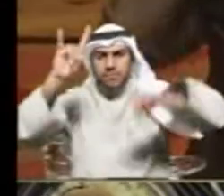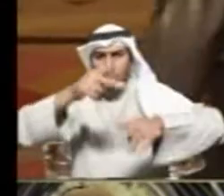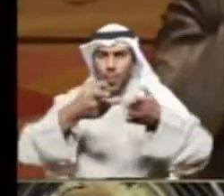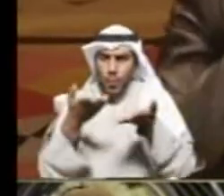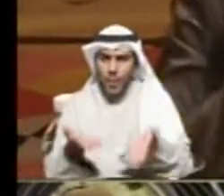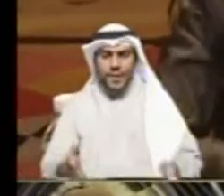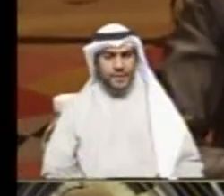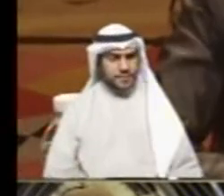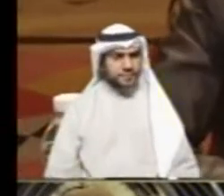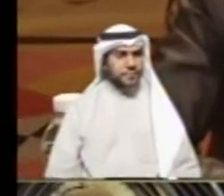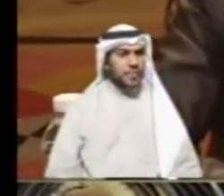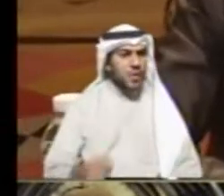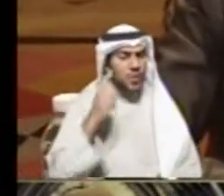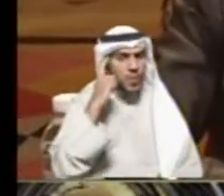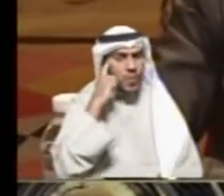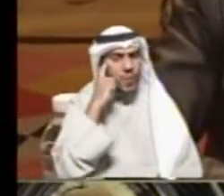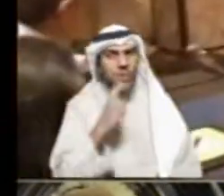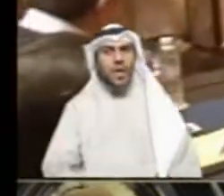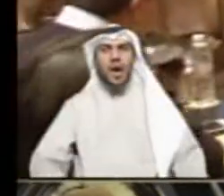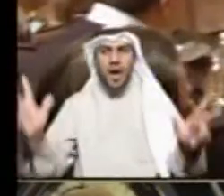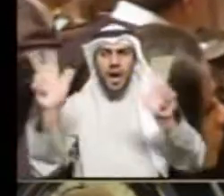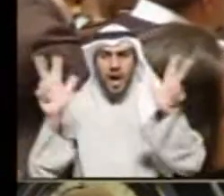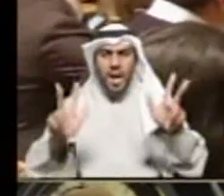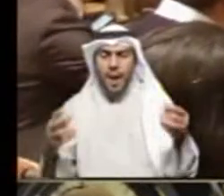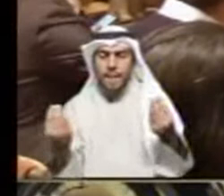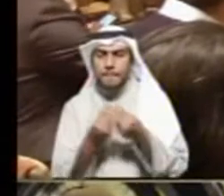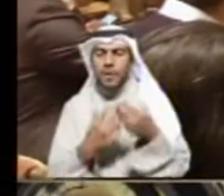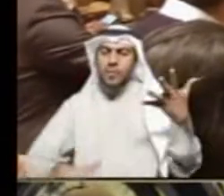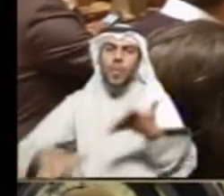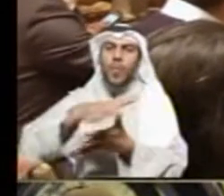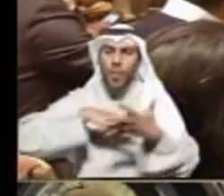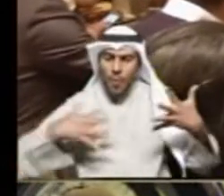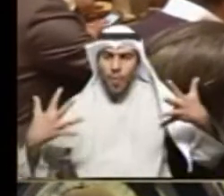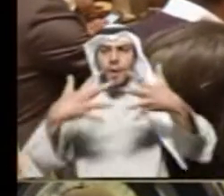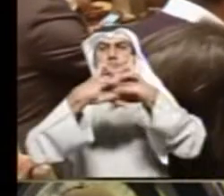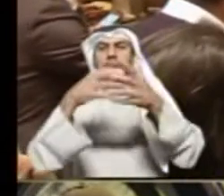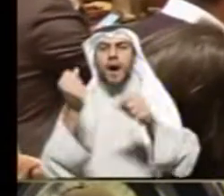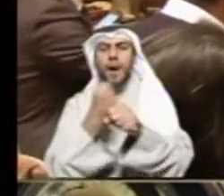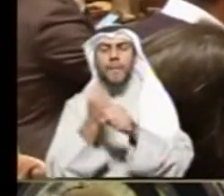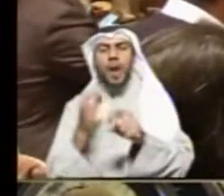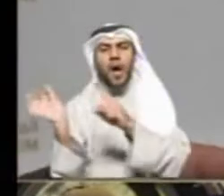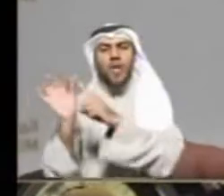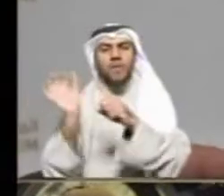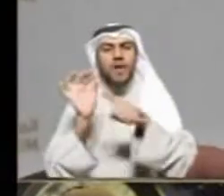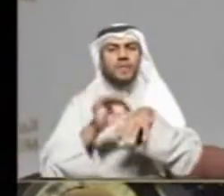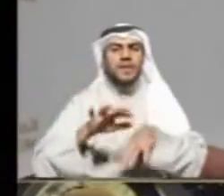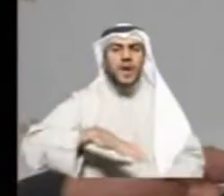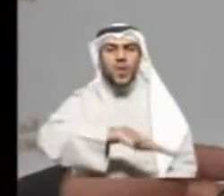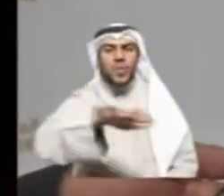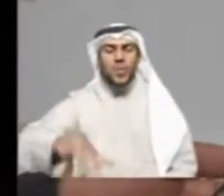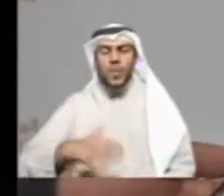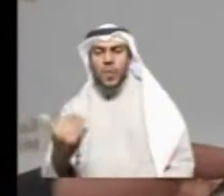على أن الإعلام اختلط بالإعلان والتسويق لخدمة هدف واحد هو الجمهور. الملتقى الإعلامي